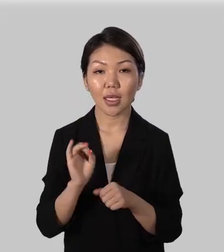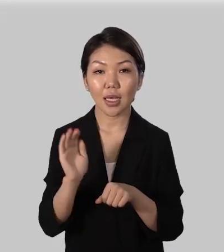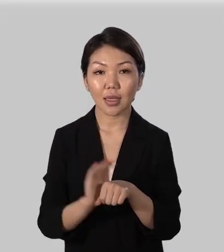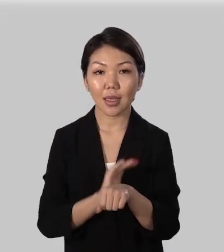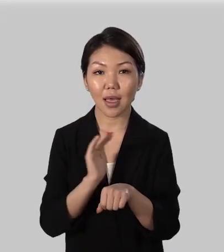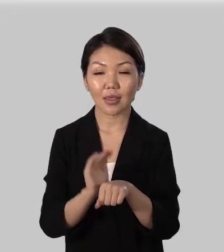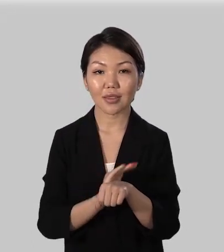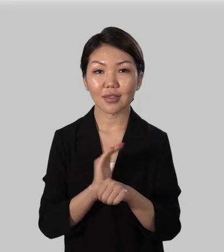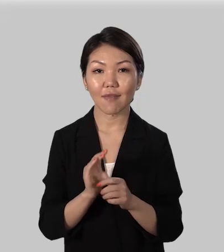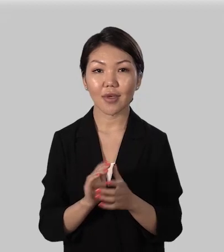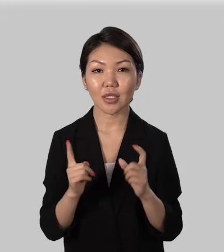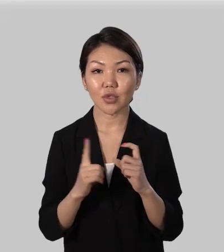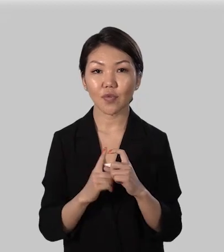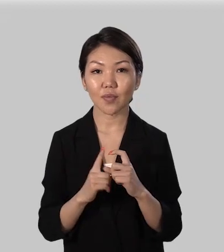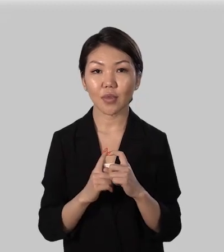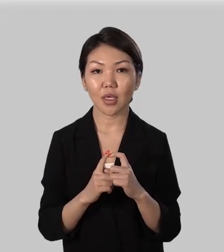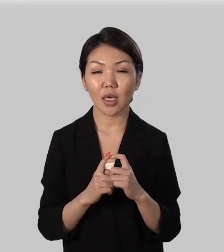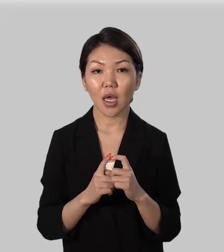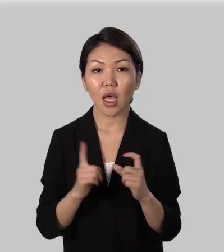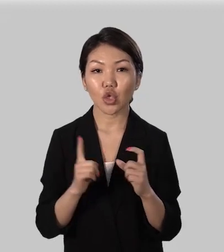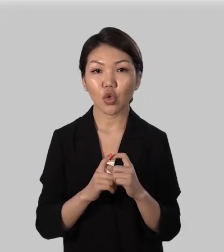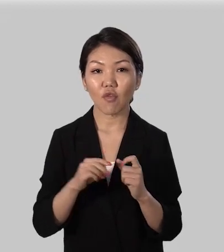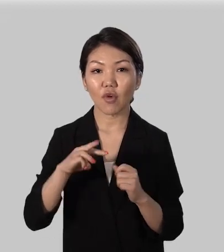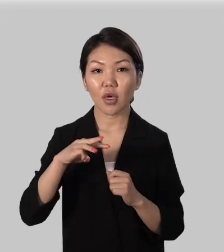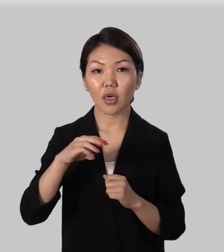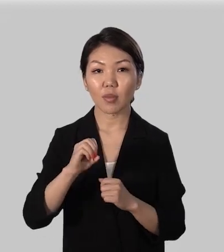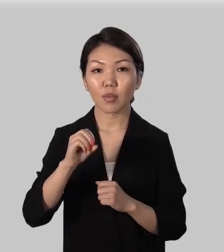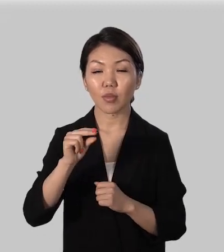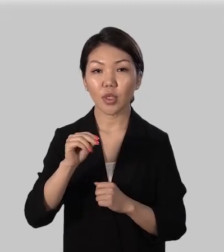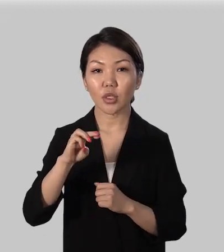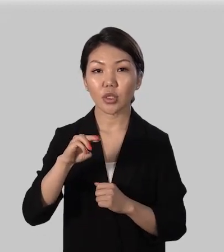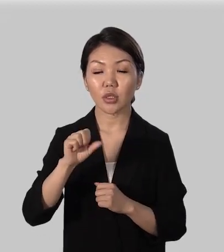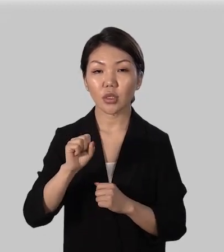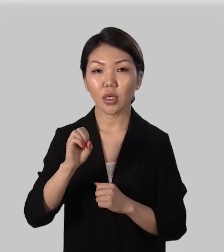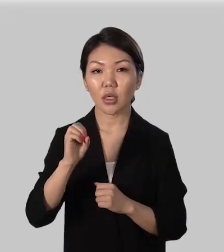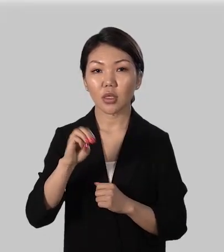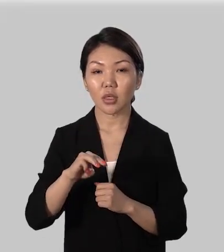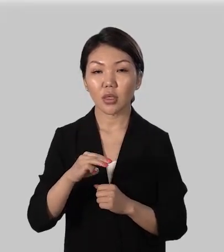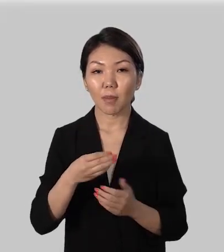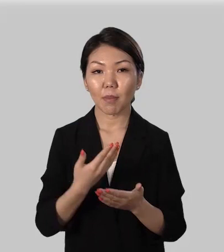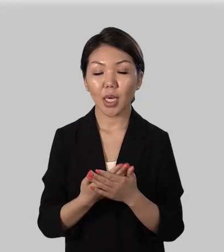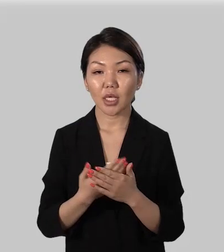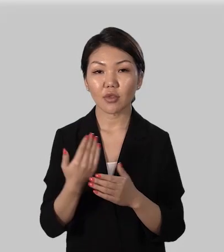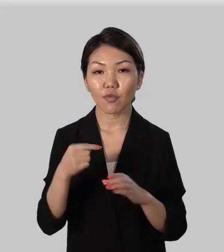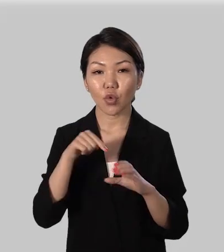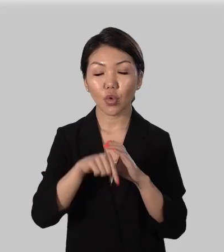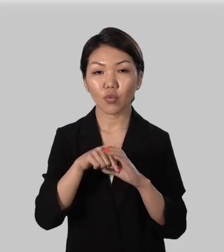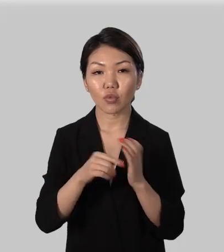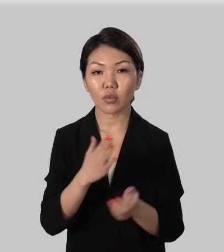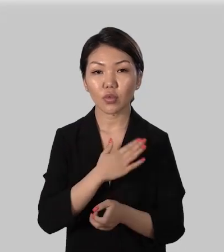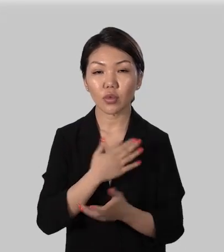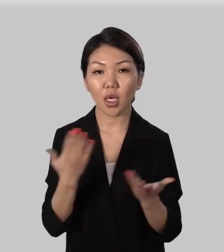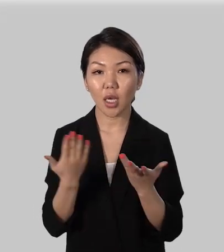ласково а слова мечтает подчеркивает его душевное состояние но